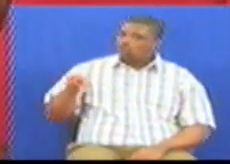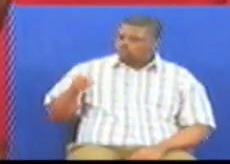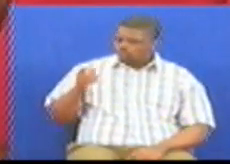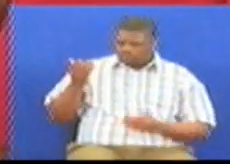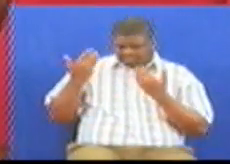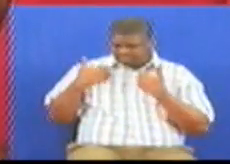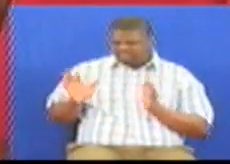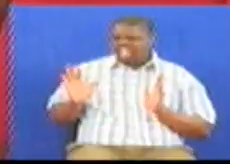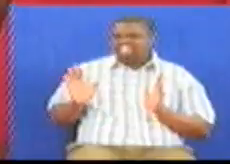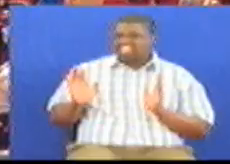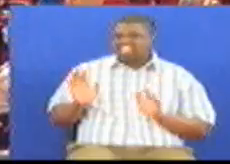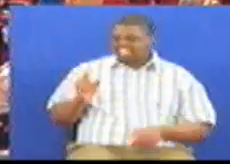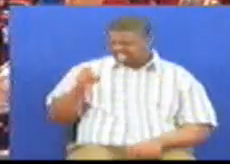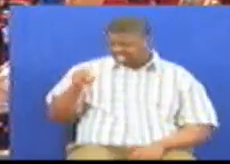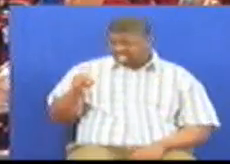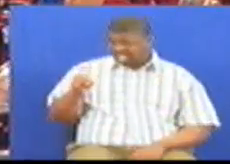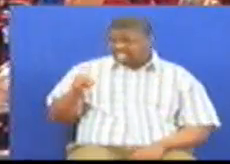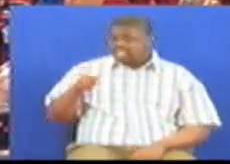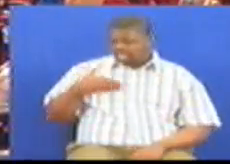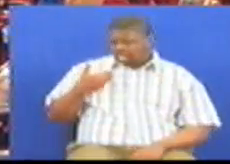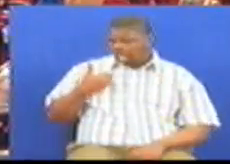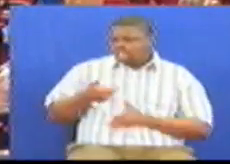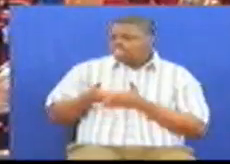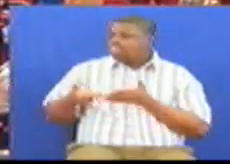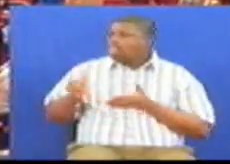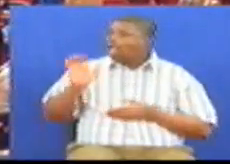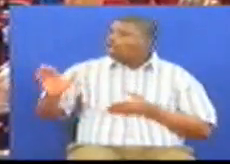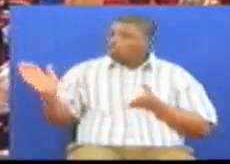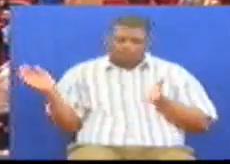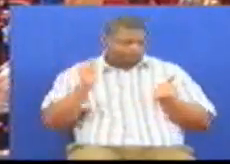limekamilika, na tunataka kuweka jina lako.